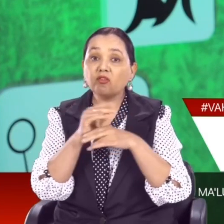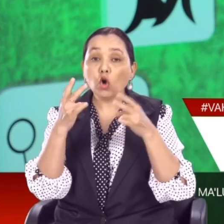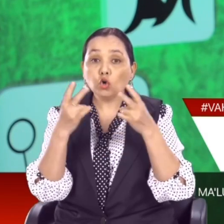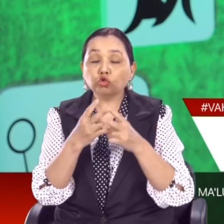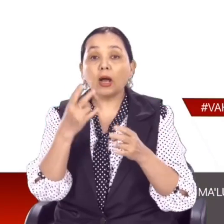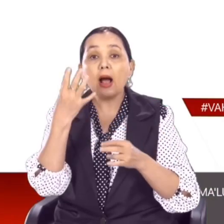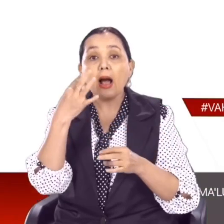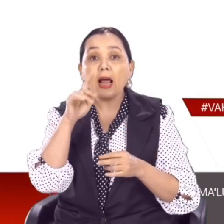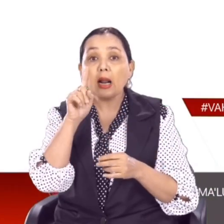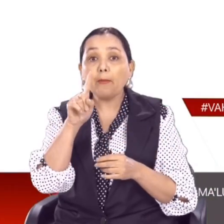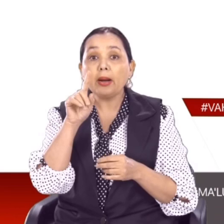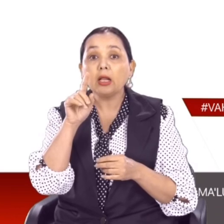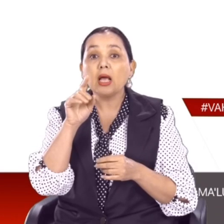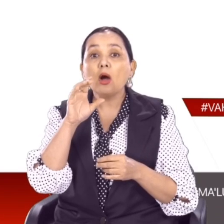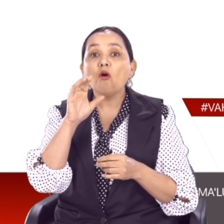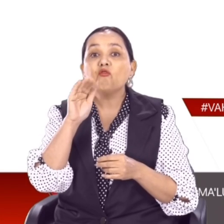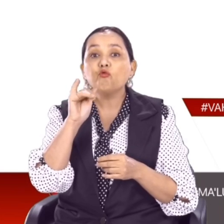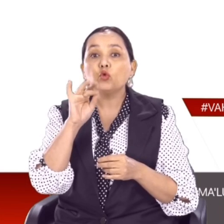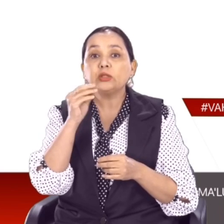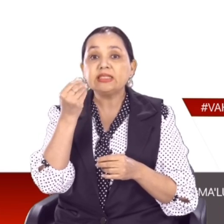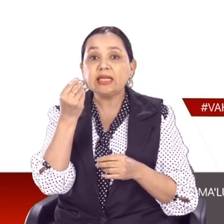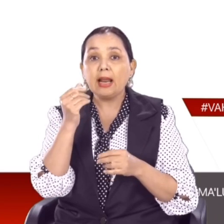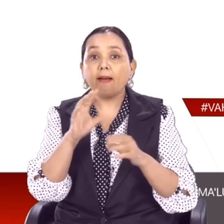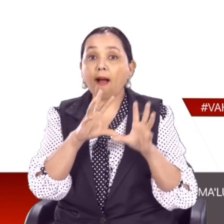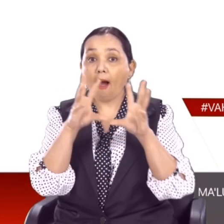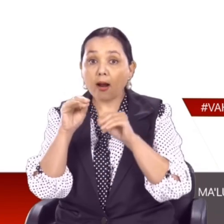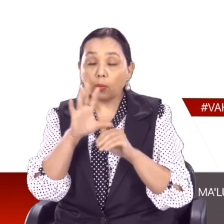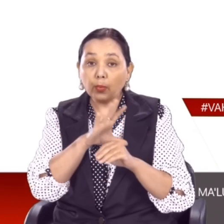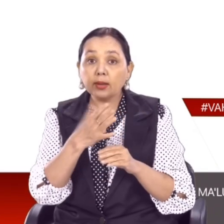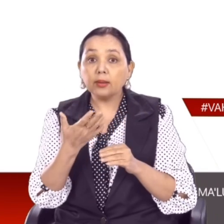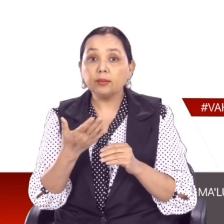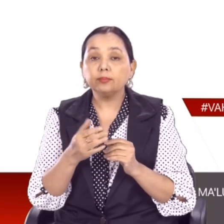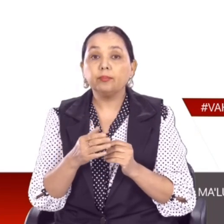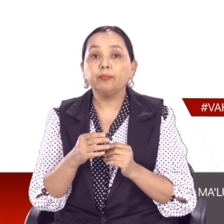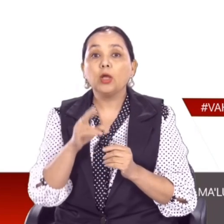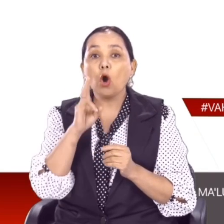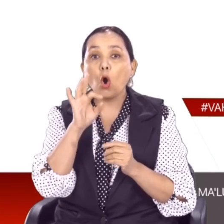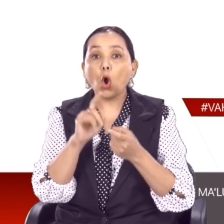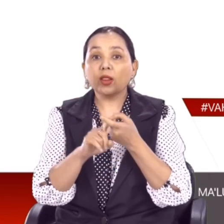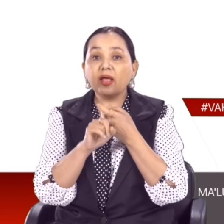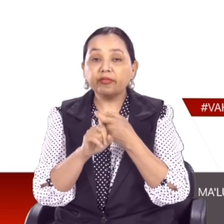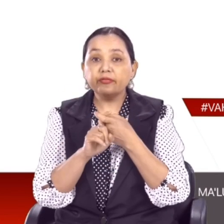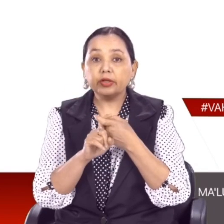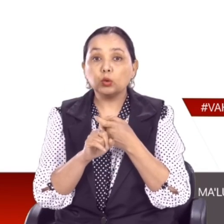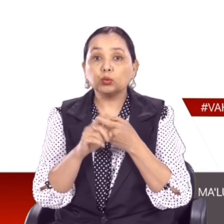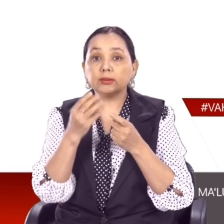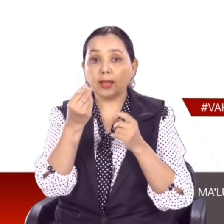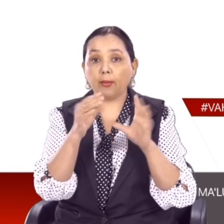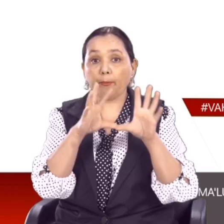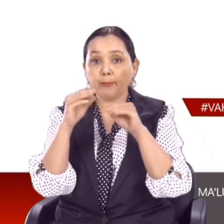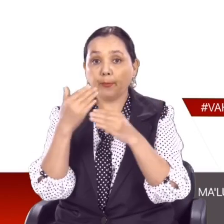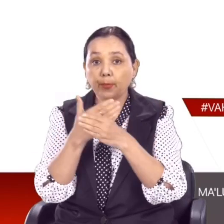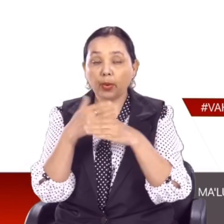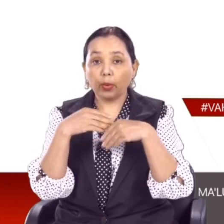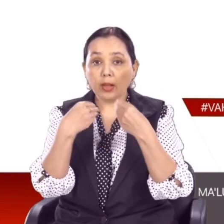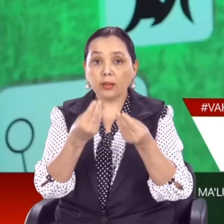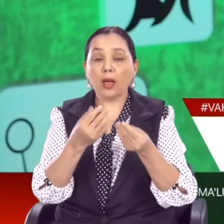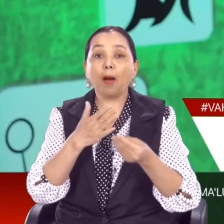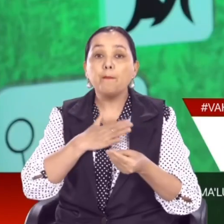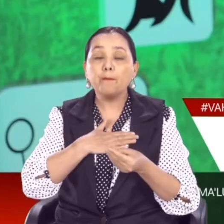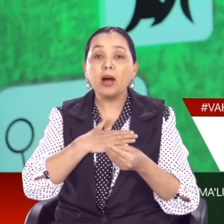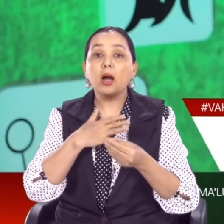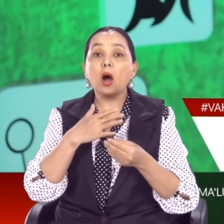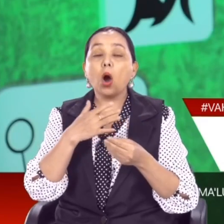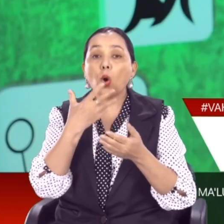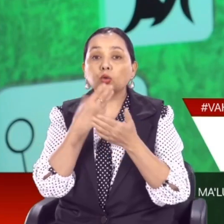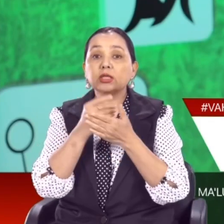chalinganlarni davolash uchun 41 ming funt sterling xayriya qildi. Le coronavirus est une maladie qu'il faut prendre très très au sérieux.